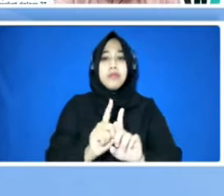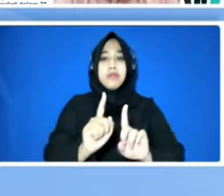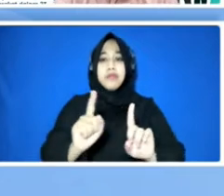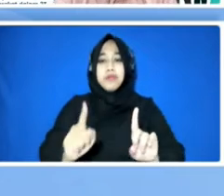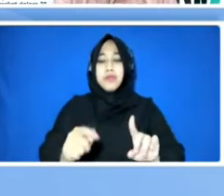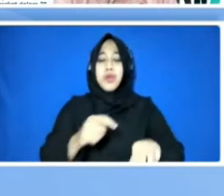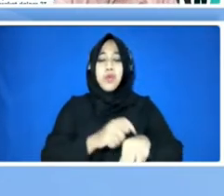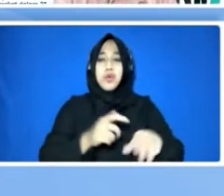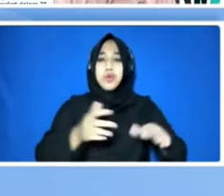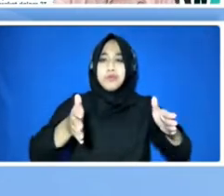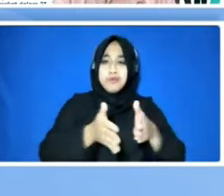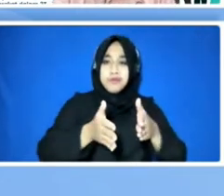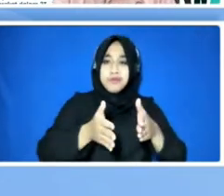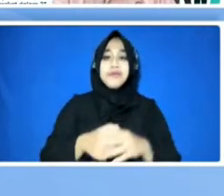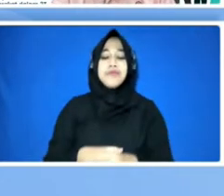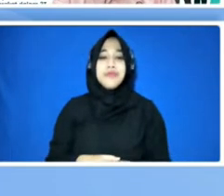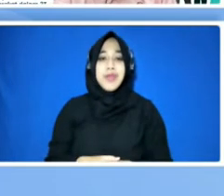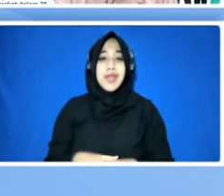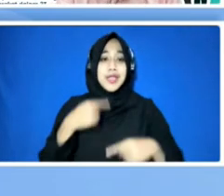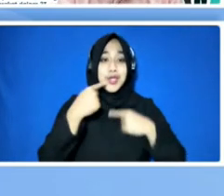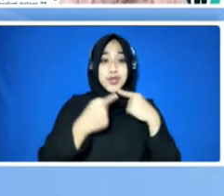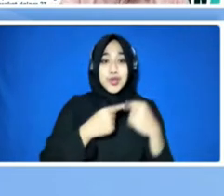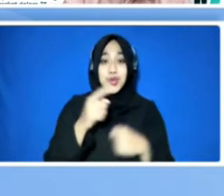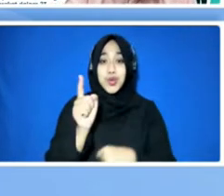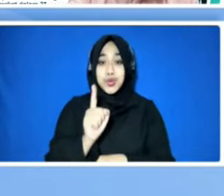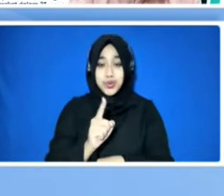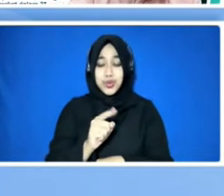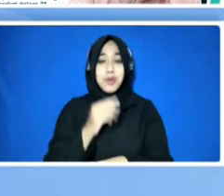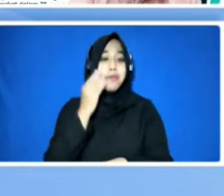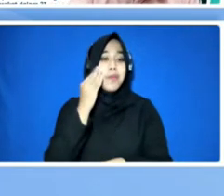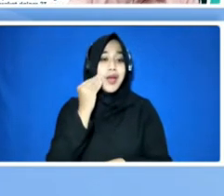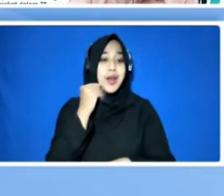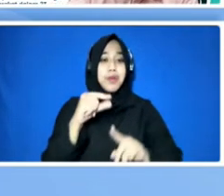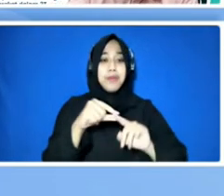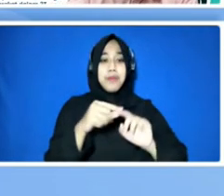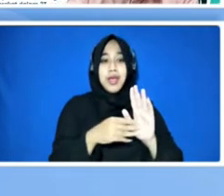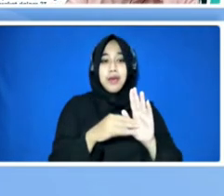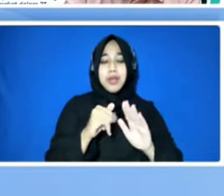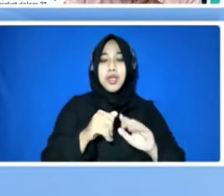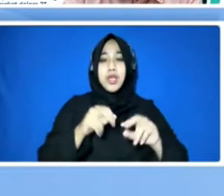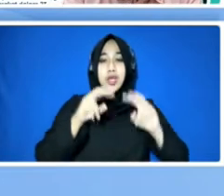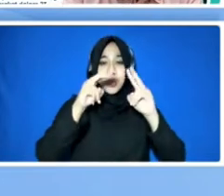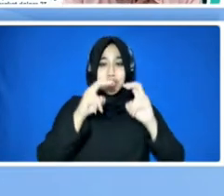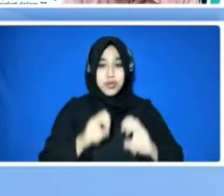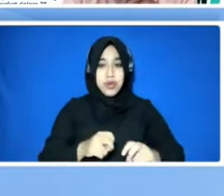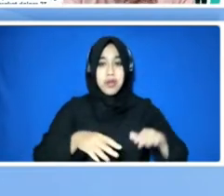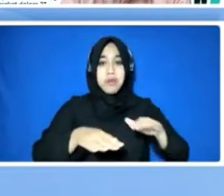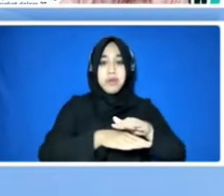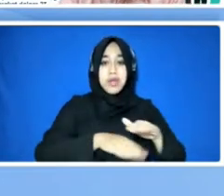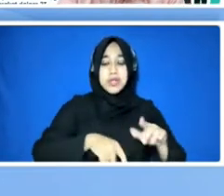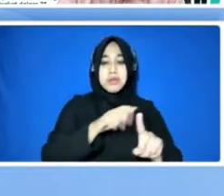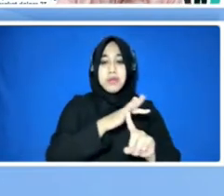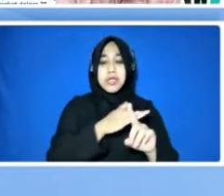pendek, saya cerita pengalaman PMI, jadi survei berbasis masyarakat ini intinya akhirnya ada relawan